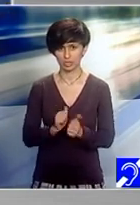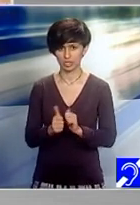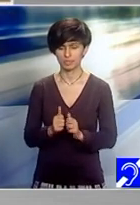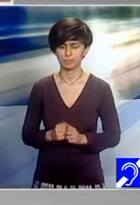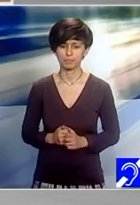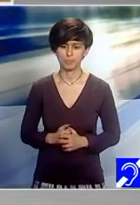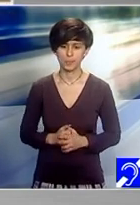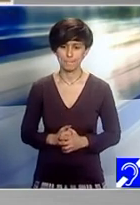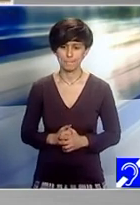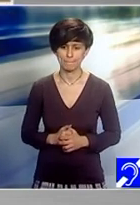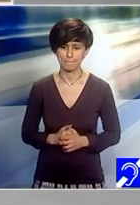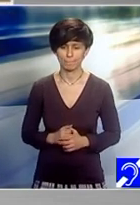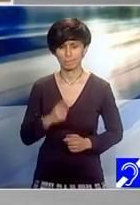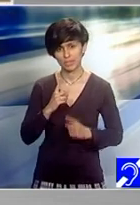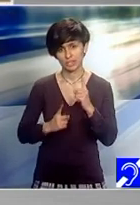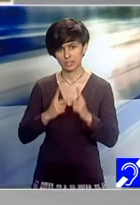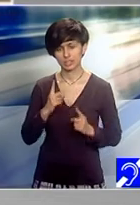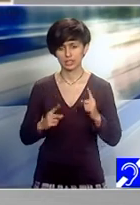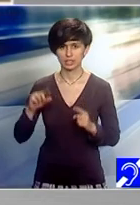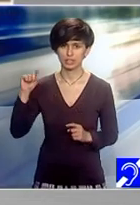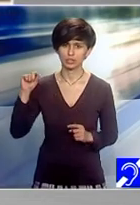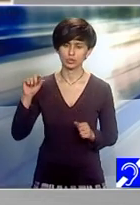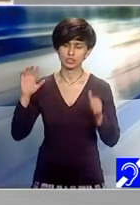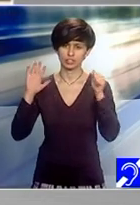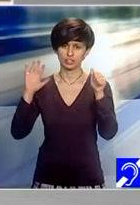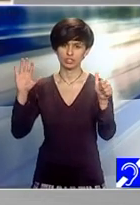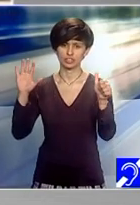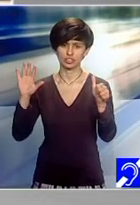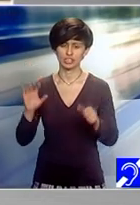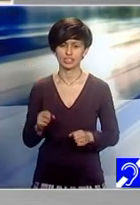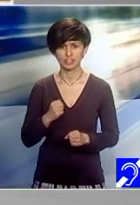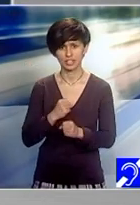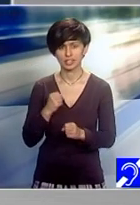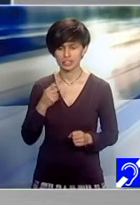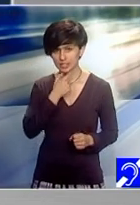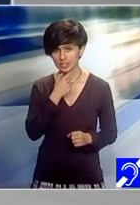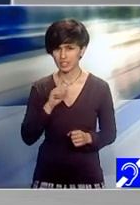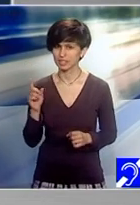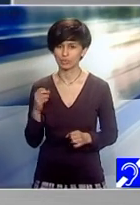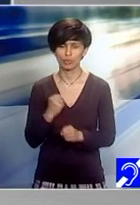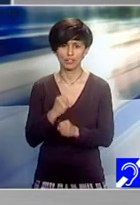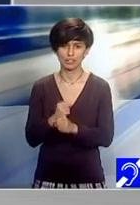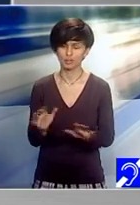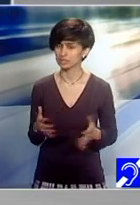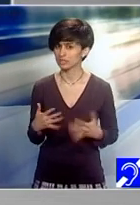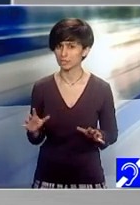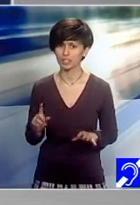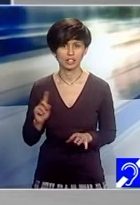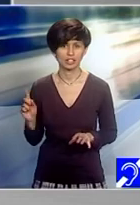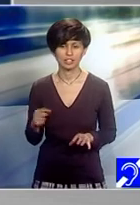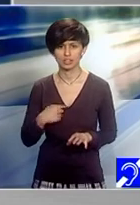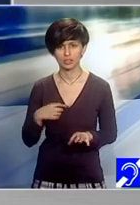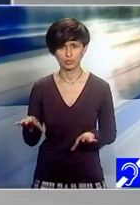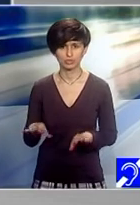Dacă 26 de ani ai semănat vânt, ce poți culege? Am renunțat, am văzut grevă, vedem grevă